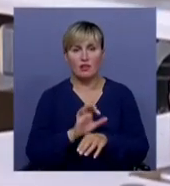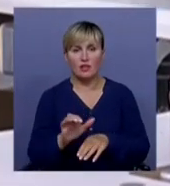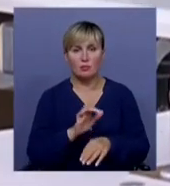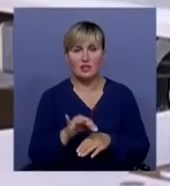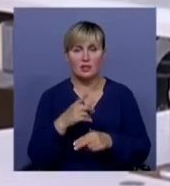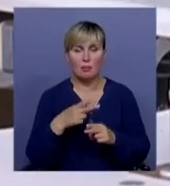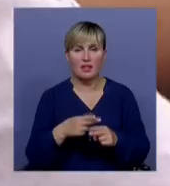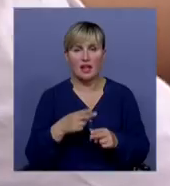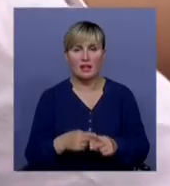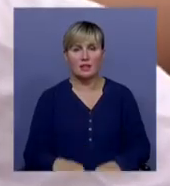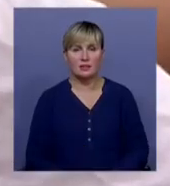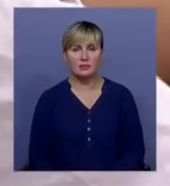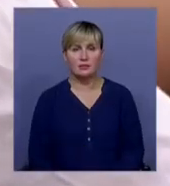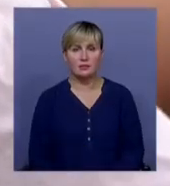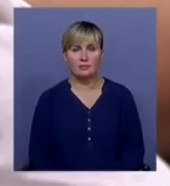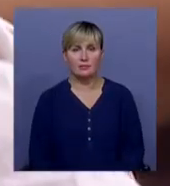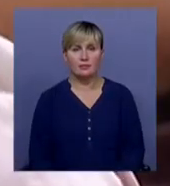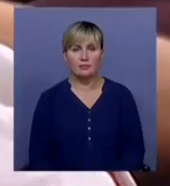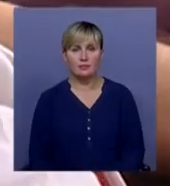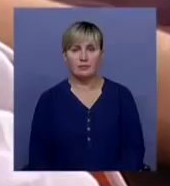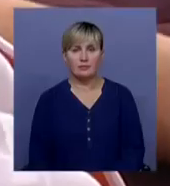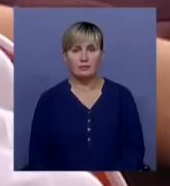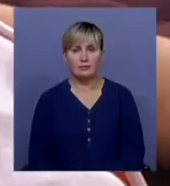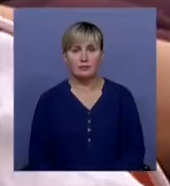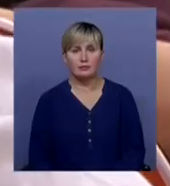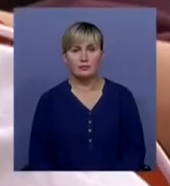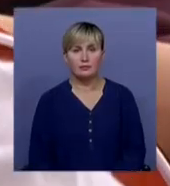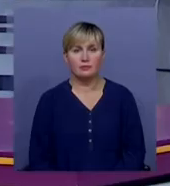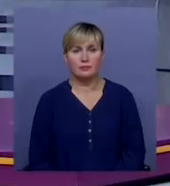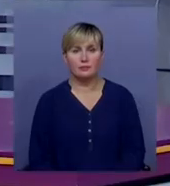из металла. Татьяна Ким, Мирам Исабеков, телеканал «Алматы».